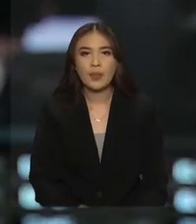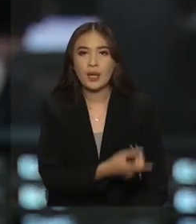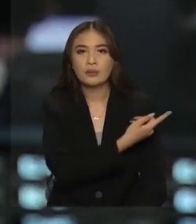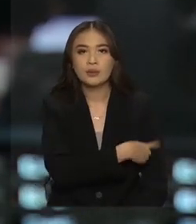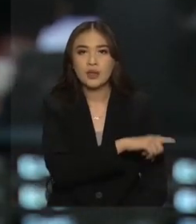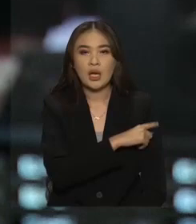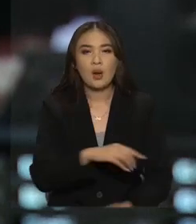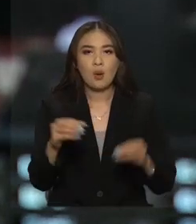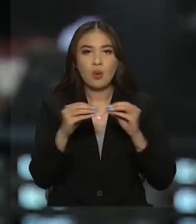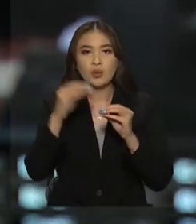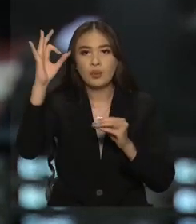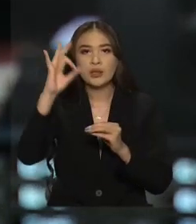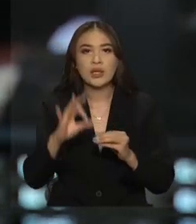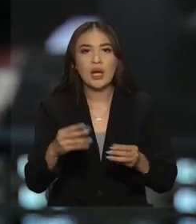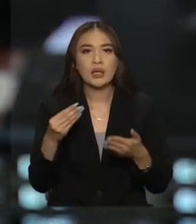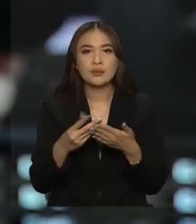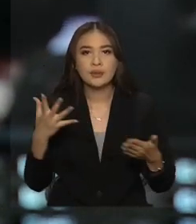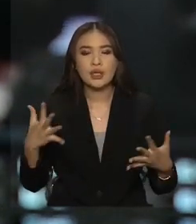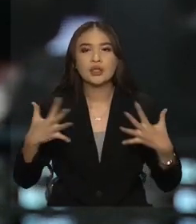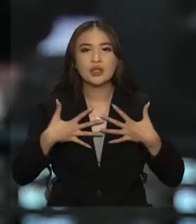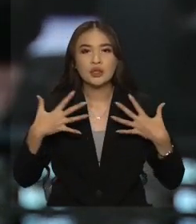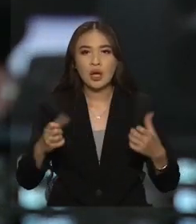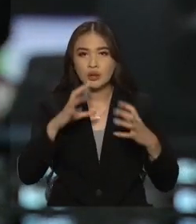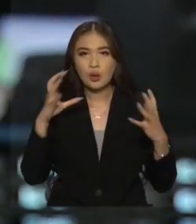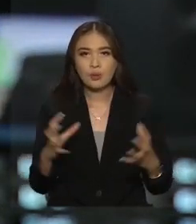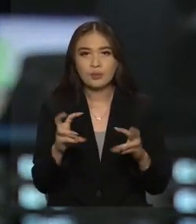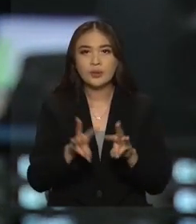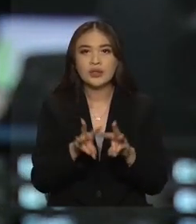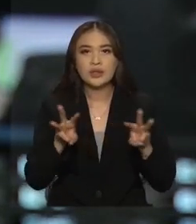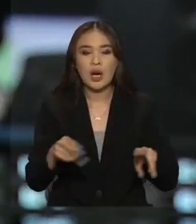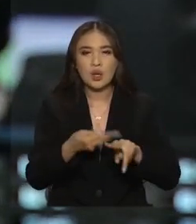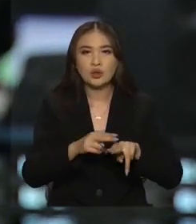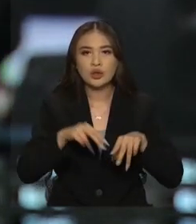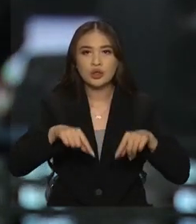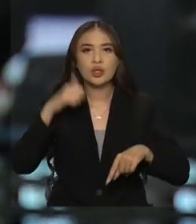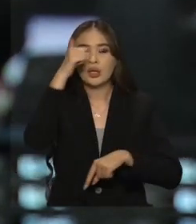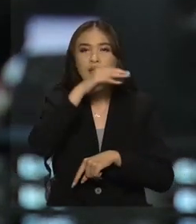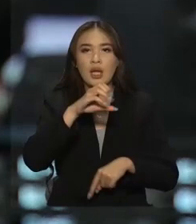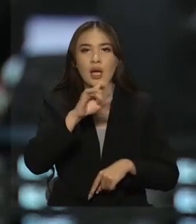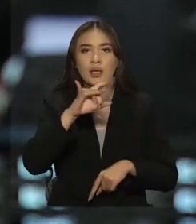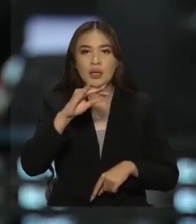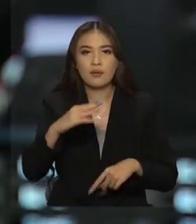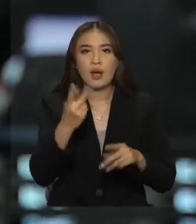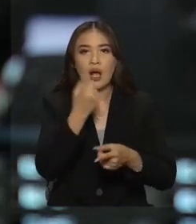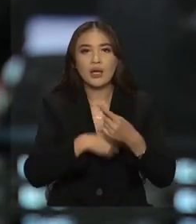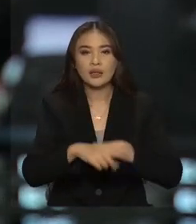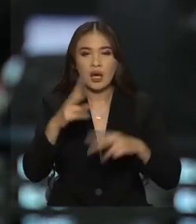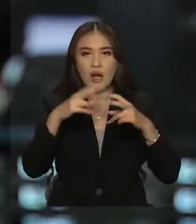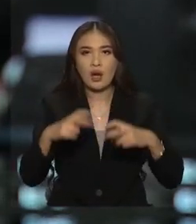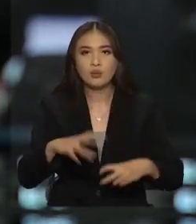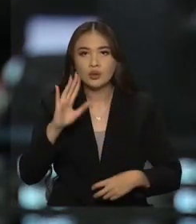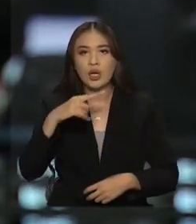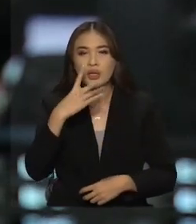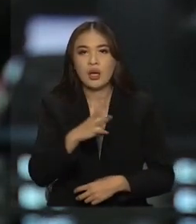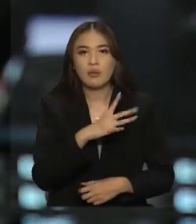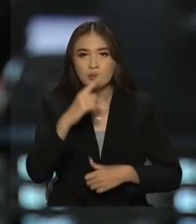Медициналық қызмет 10%-ға қымбаттады. Денсаулық сақтау министрлігі осы жылыда тарифтер қайта қаралатынын ескертті.